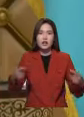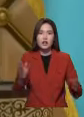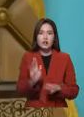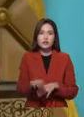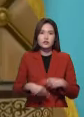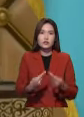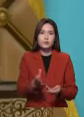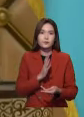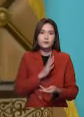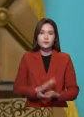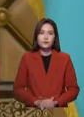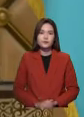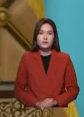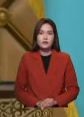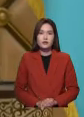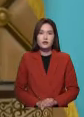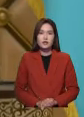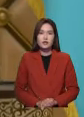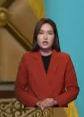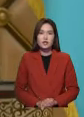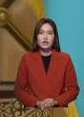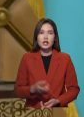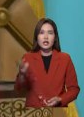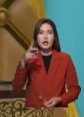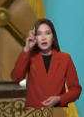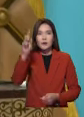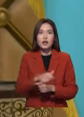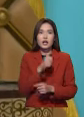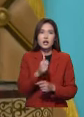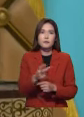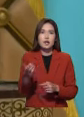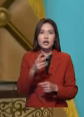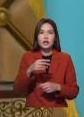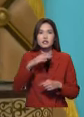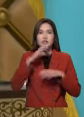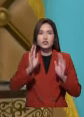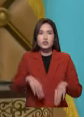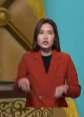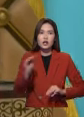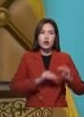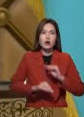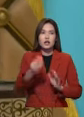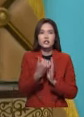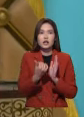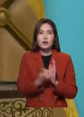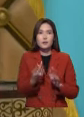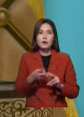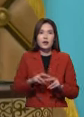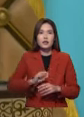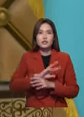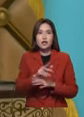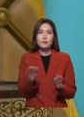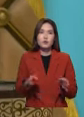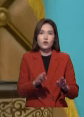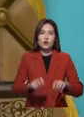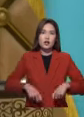Целях исполнения поручения главы государства. Мемлекет басшысының өңдеу өнеркәсібін жеткілікті көлемде және тиісті бағадан шикізатпен қамтамасыз ету жөніндегі